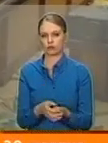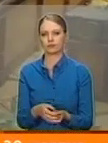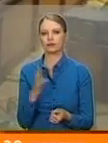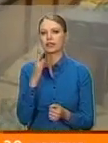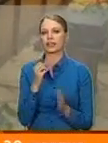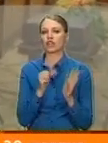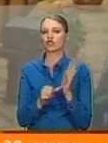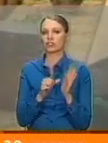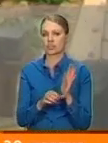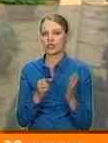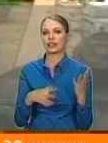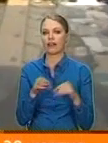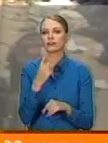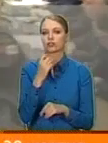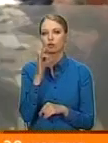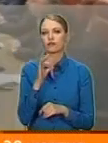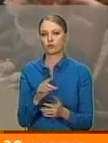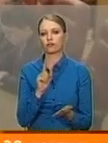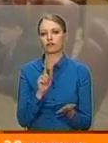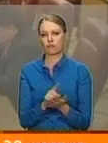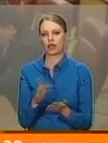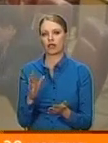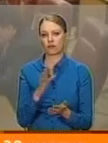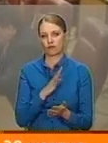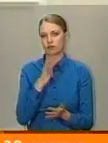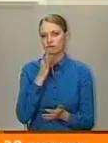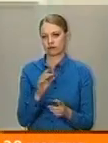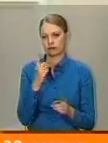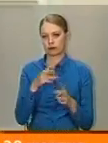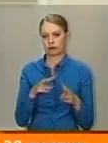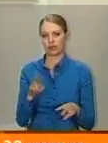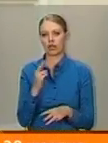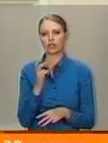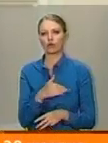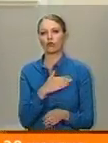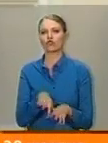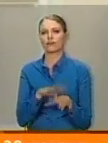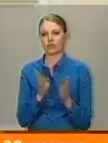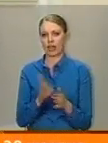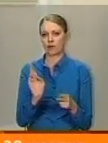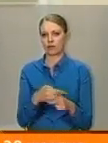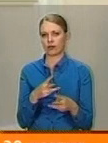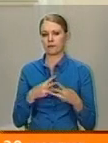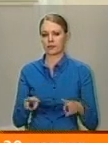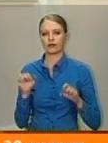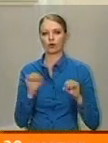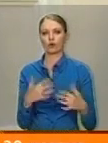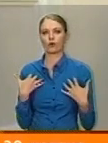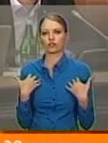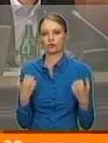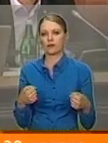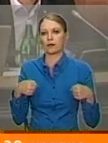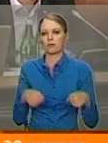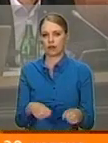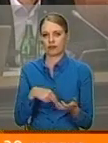Не 60, а всі 100% має бути, відреагував прем'єр. Яценюк хоче взагалі позбавити Міністерство охорони здоров'я